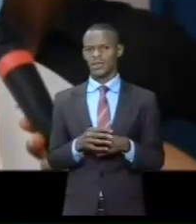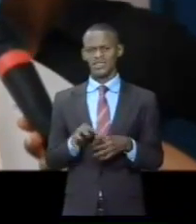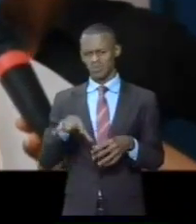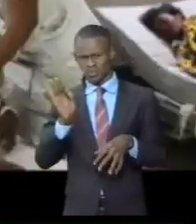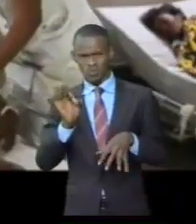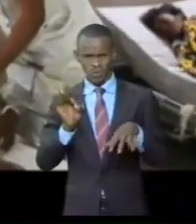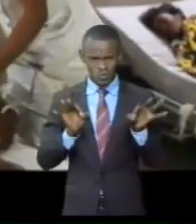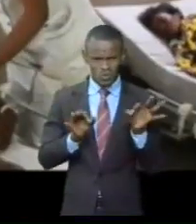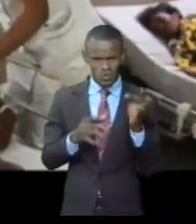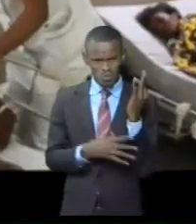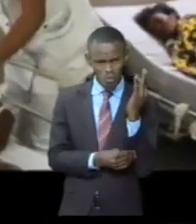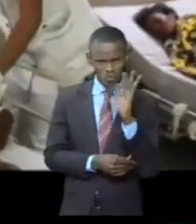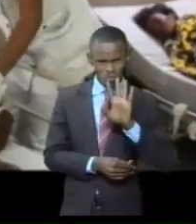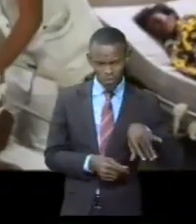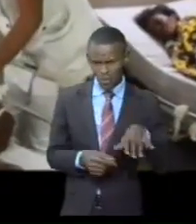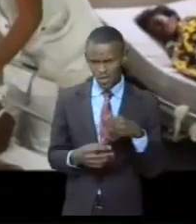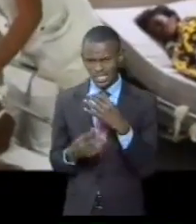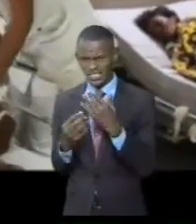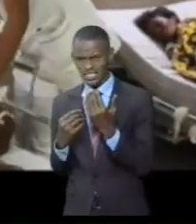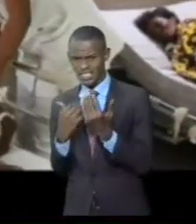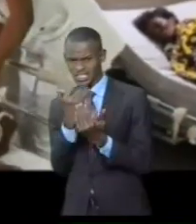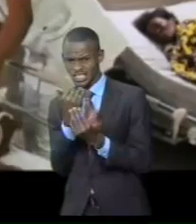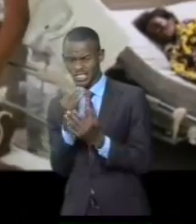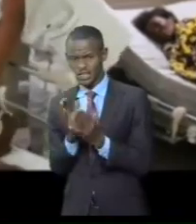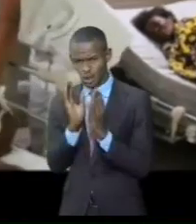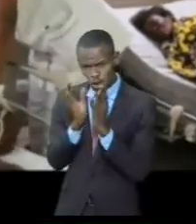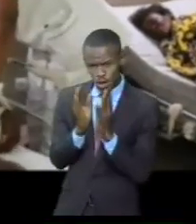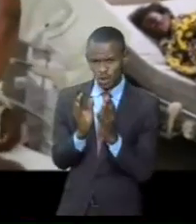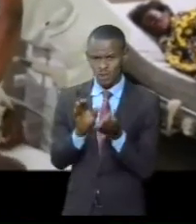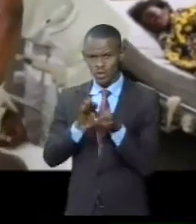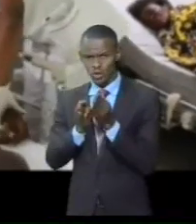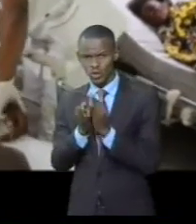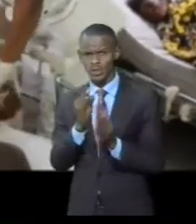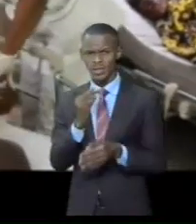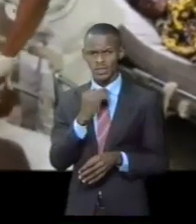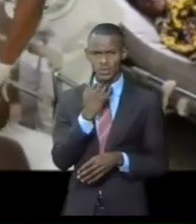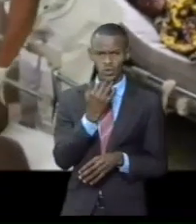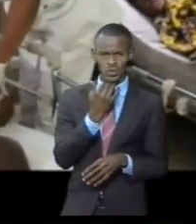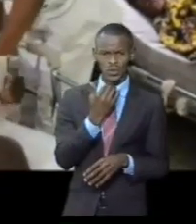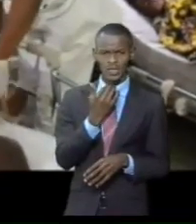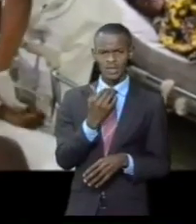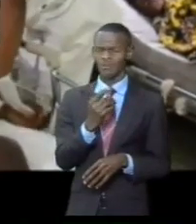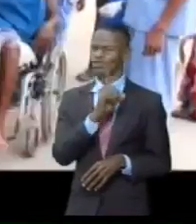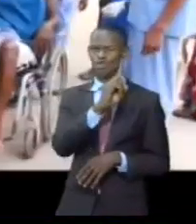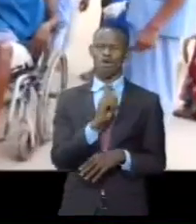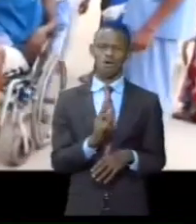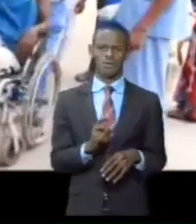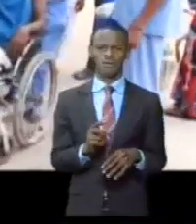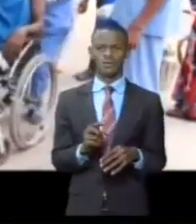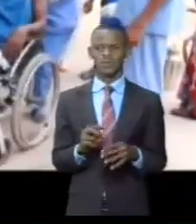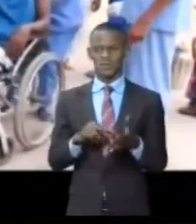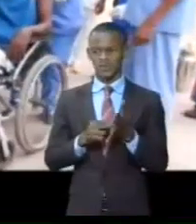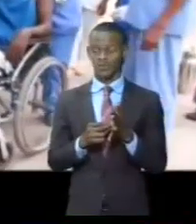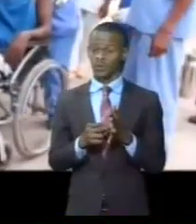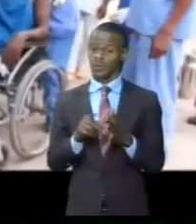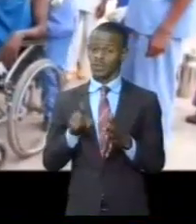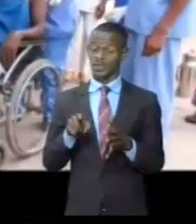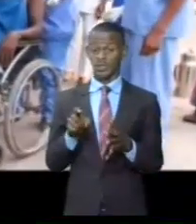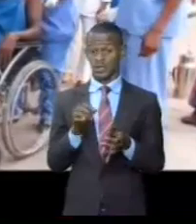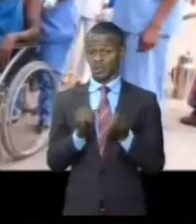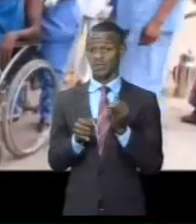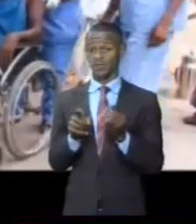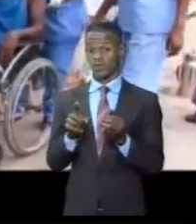les pauvres. Avec ce que les malades payent, nous savons suppléer pour que l'hôpital puisse quand même tourner. S'il y avait des subsides,